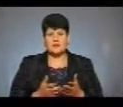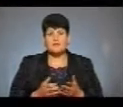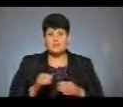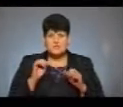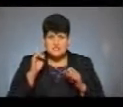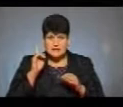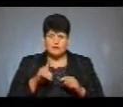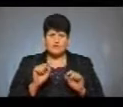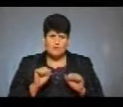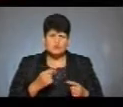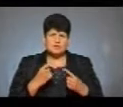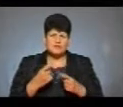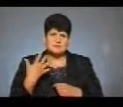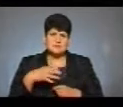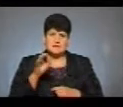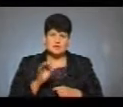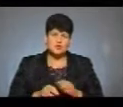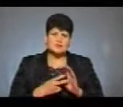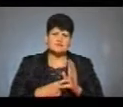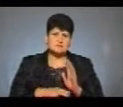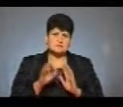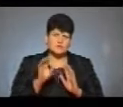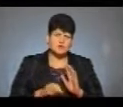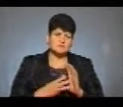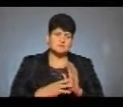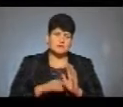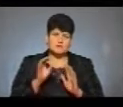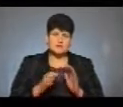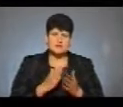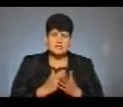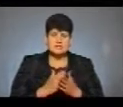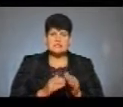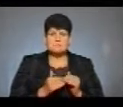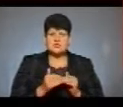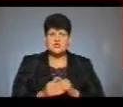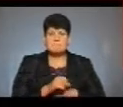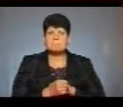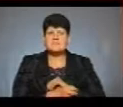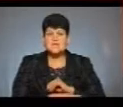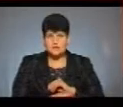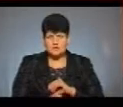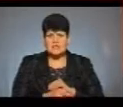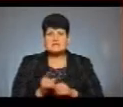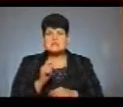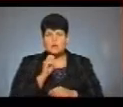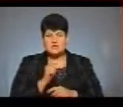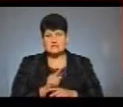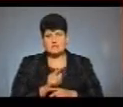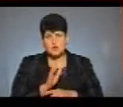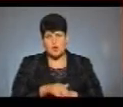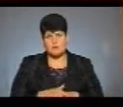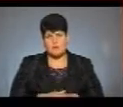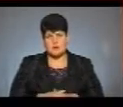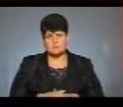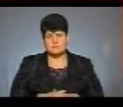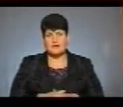можна говорити, 50%, 70-80% перебуває за межею бідності. Навіть за українськими нормами і стандартами.